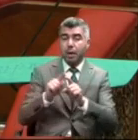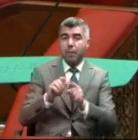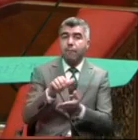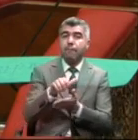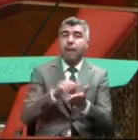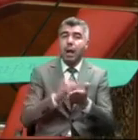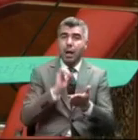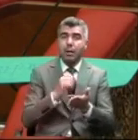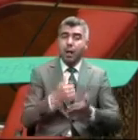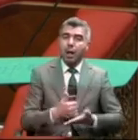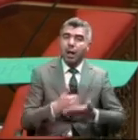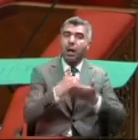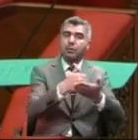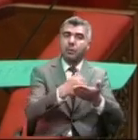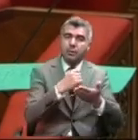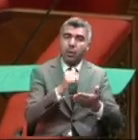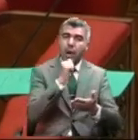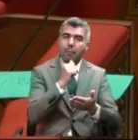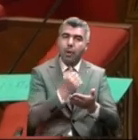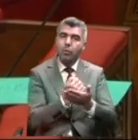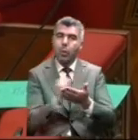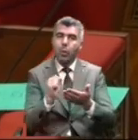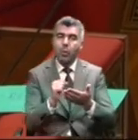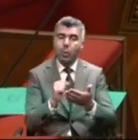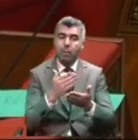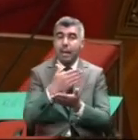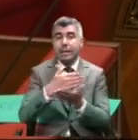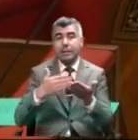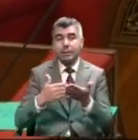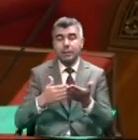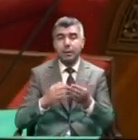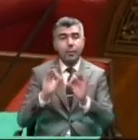تبعتي له حيدتي اكثر من النص الفلاح